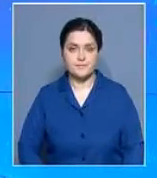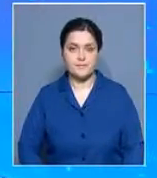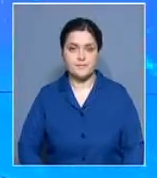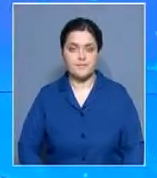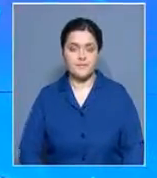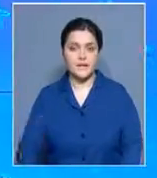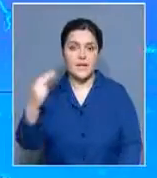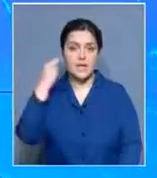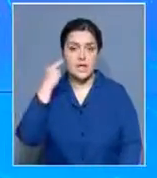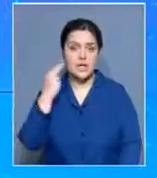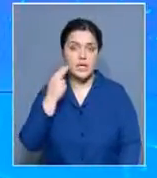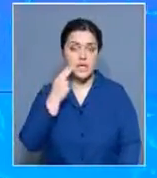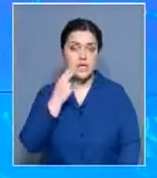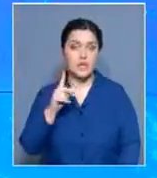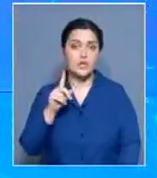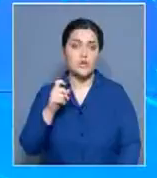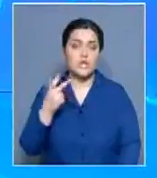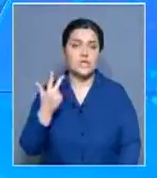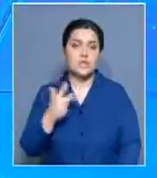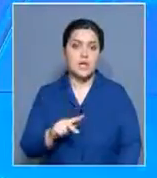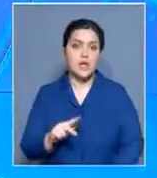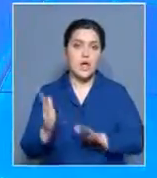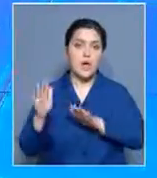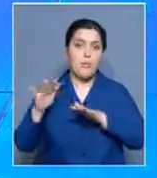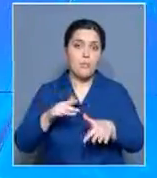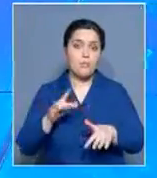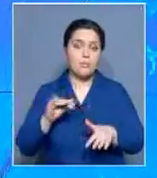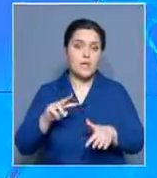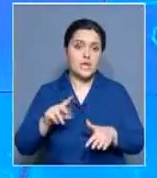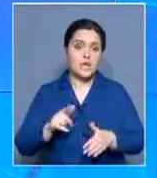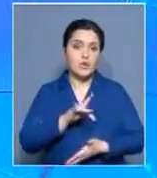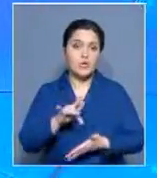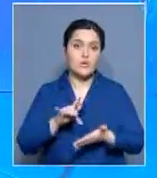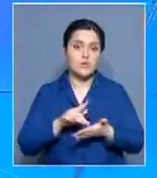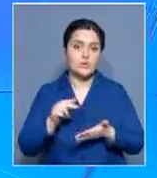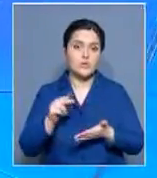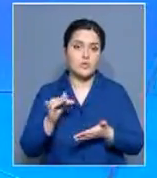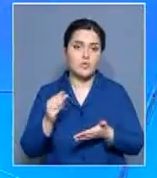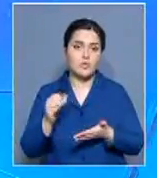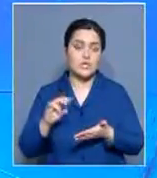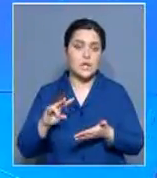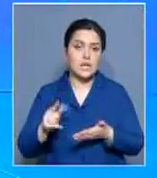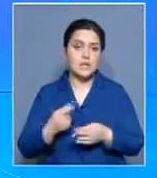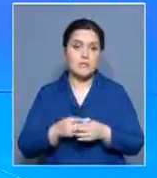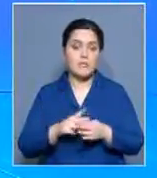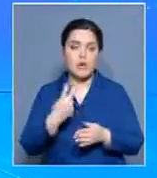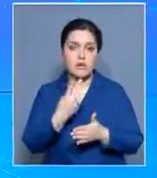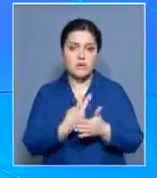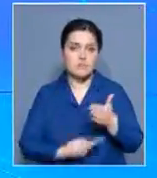Там же, в Китае, только уже на востоке, в 130 морских милях от города Чжуншань,